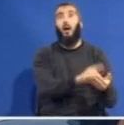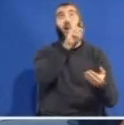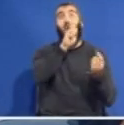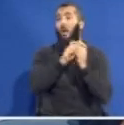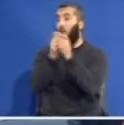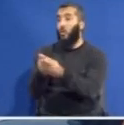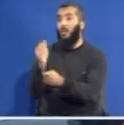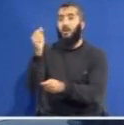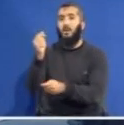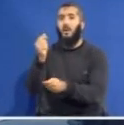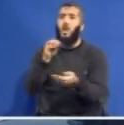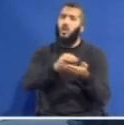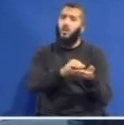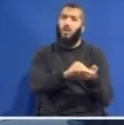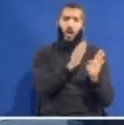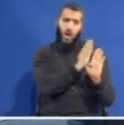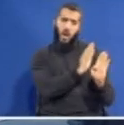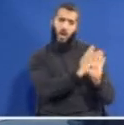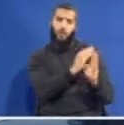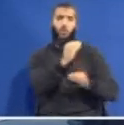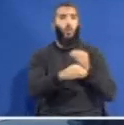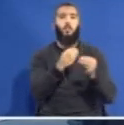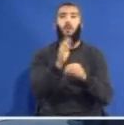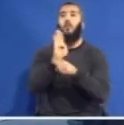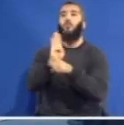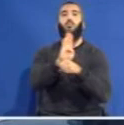وينفقوا مما رزقناهم سرا وعلانية